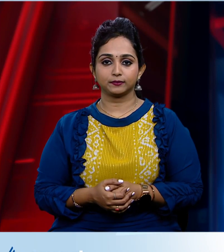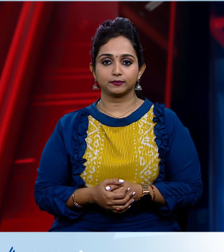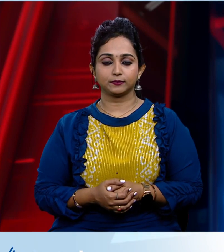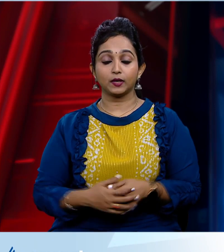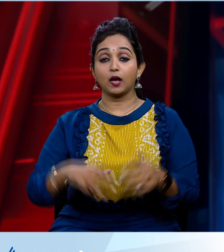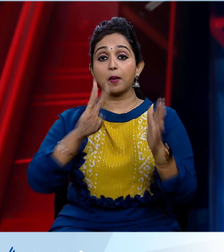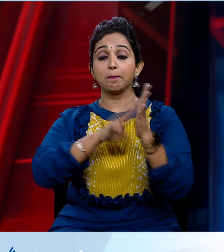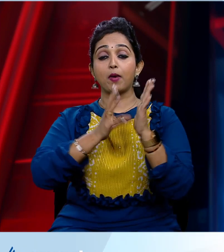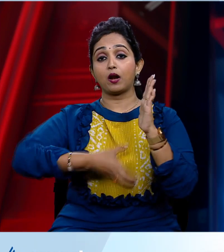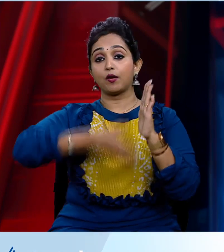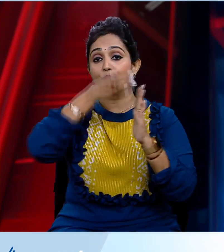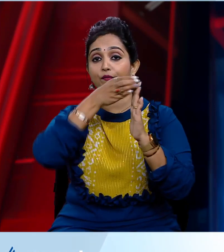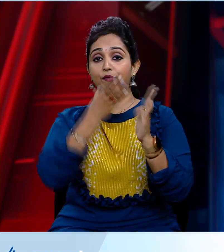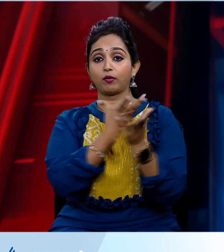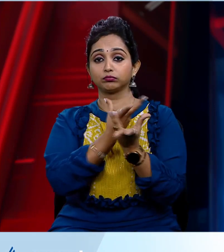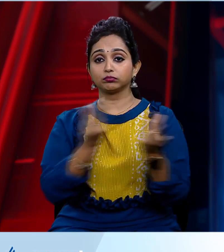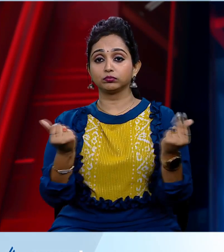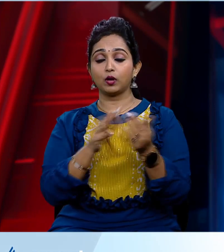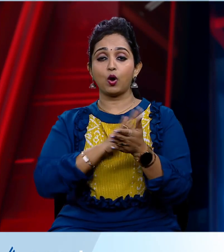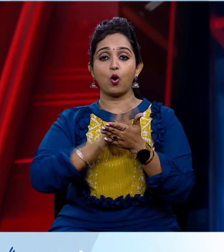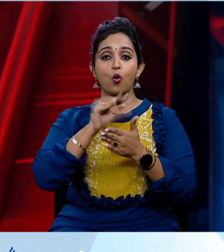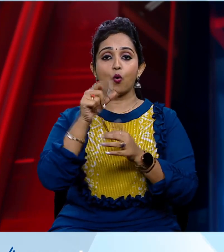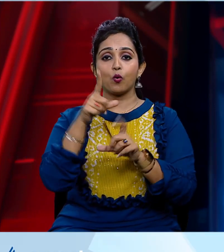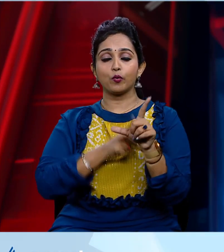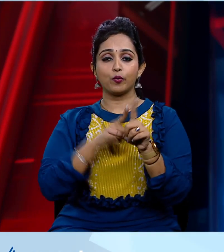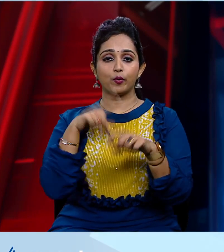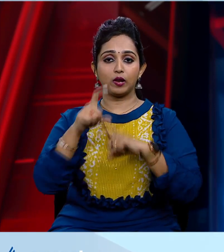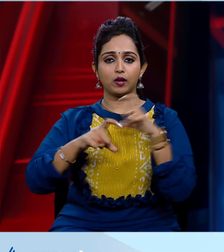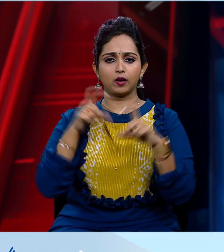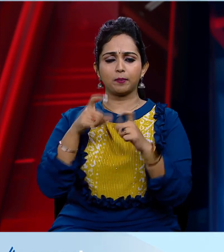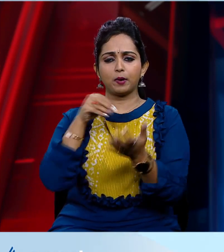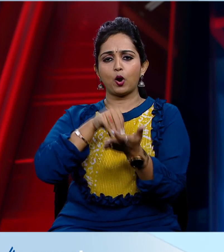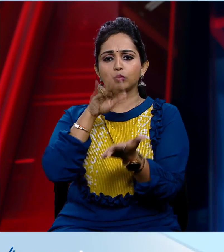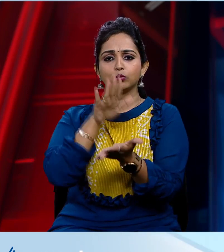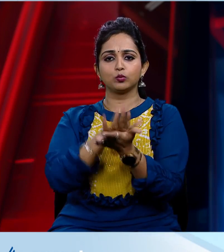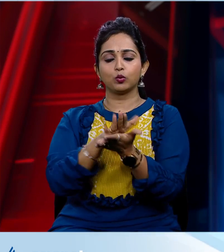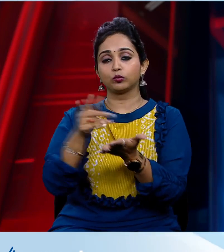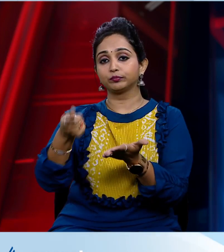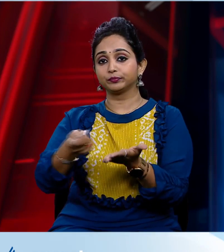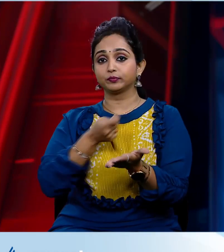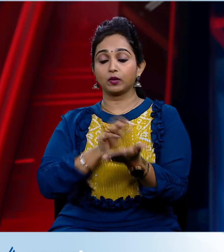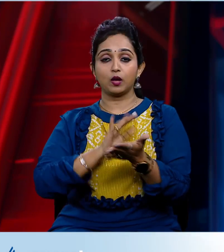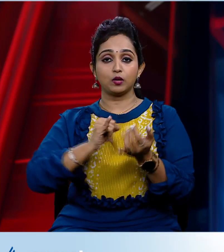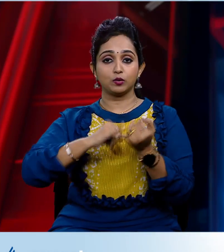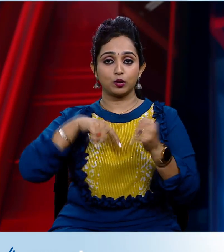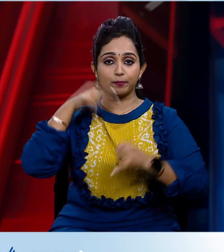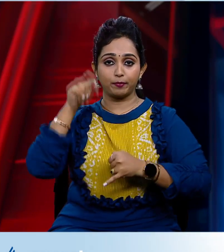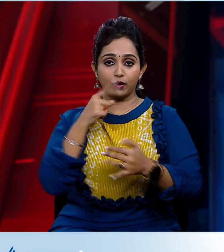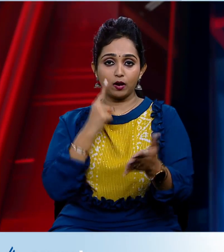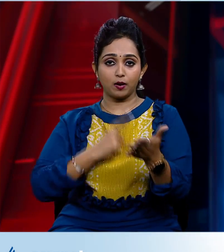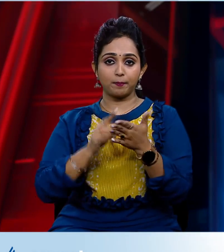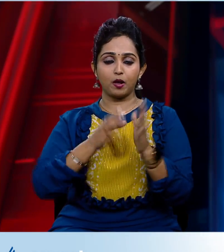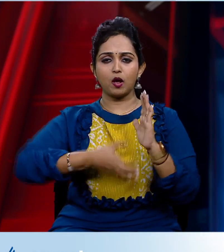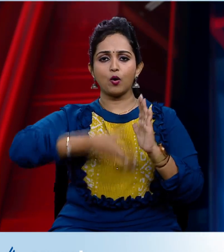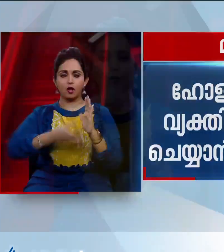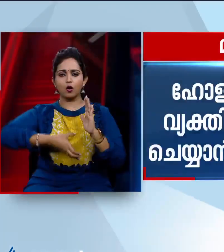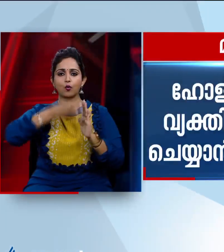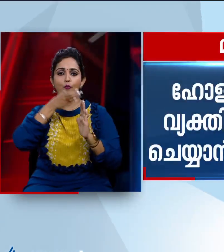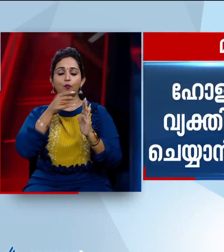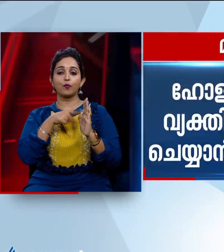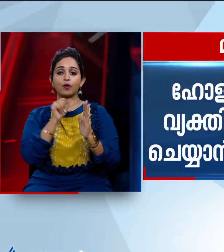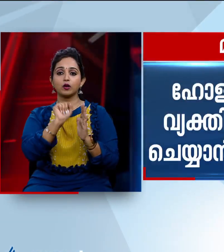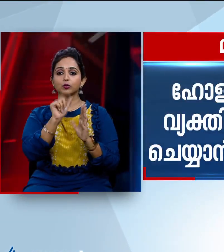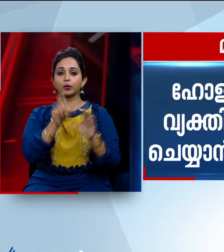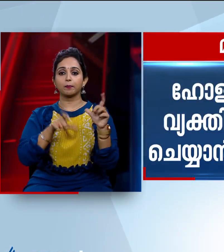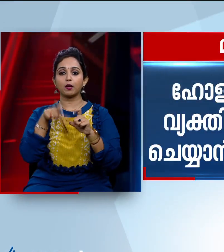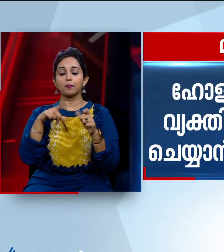മരട് ഫ്ളാറ്റ് പൊളിക്കൽ കേസിൽ ഹോളി ഫെയ്ത്ത് ഉടമകളുടെ വ്യക്തിഗത സ്വത്തുക്കൾ ജപ്തി ചെയ്യാൻ സുപ്രീംകോടതി ഉത്തരവ്. ഫ്ളാറ്റ് ഉടമകൾക്ക് നഷ്ടപരിഹാരമായി നൽകേണ്ട